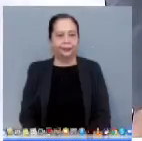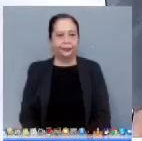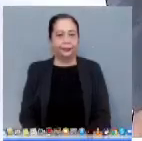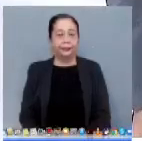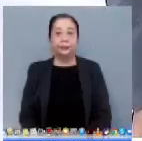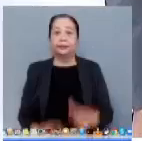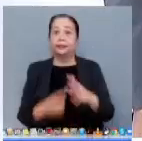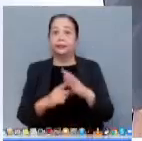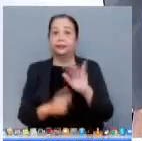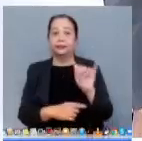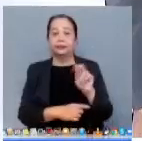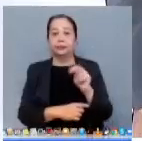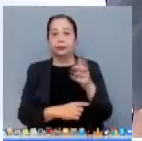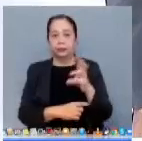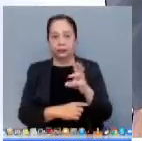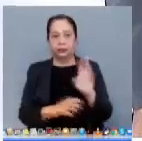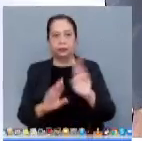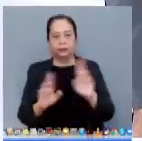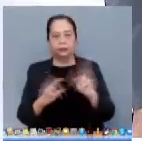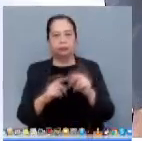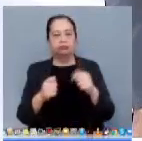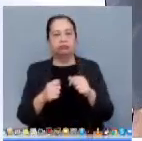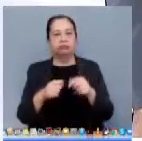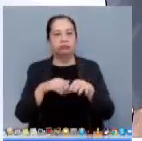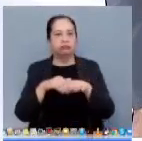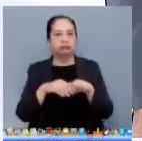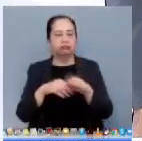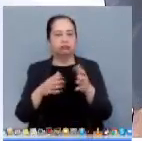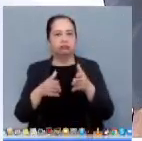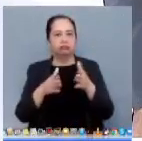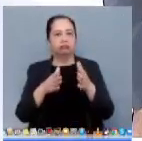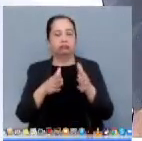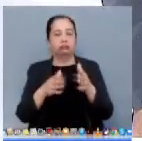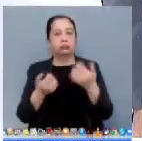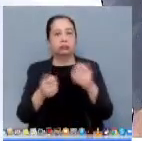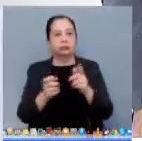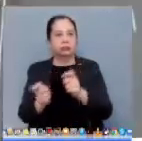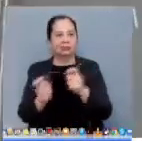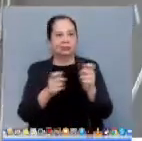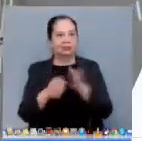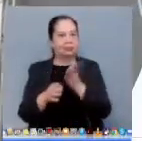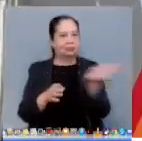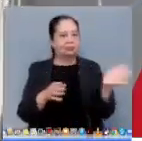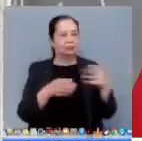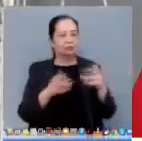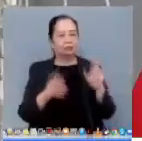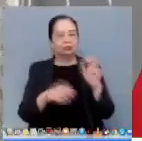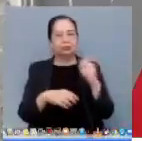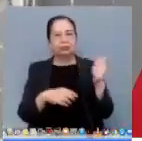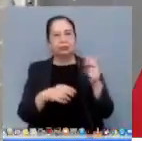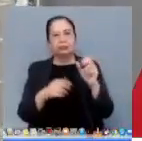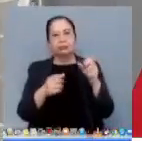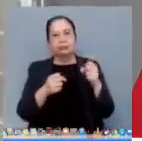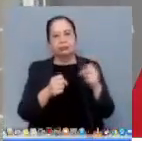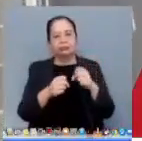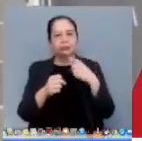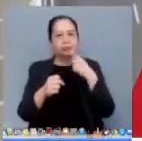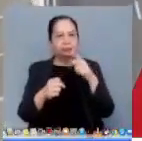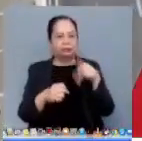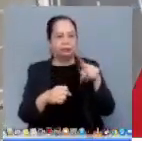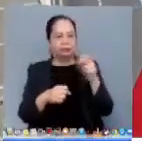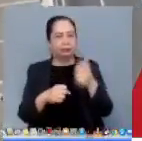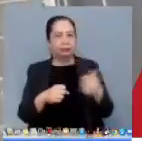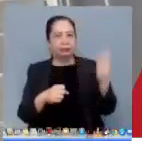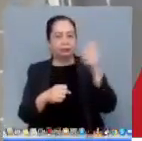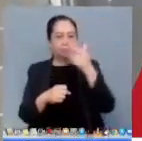26, magpapatupad ng traffic routing sa paligid ng National Museum sa Maynila. Ayon sa Philippine National Police, bahagi yan ng mahigpit na